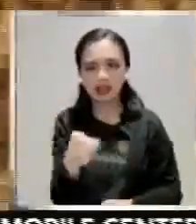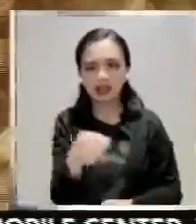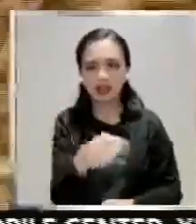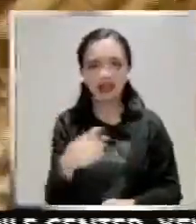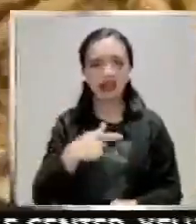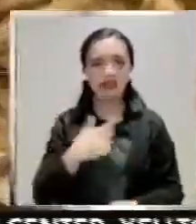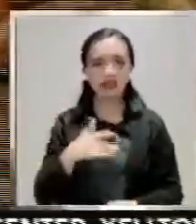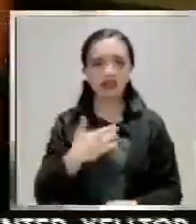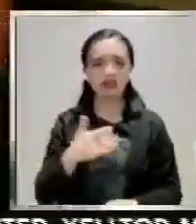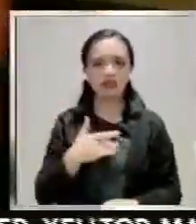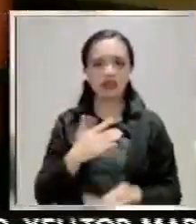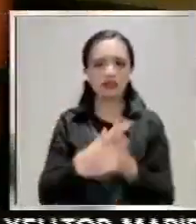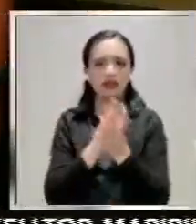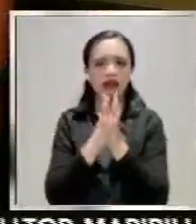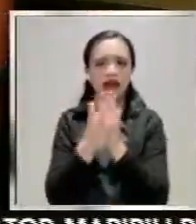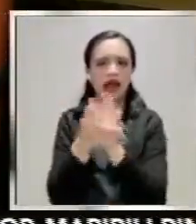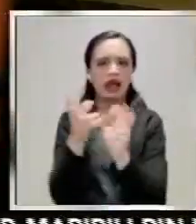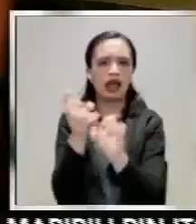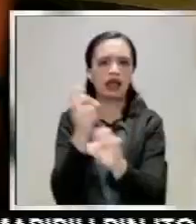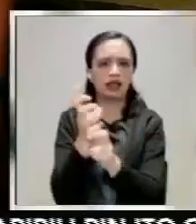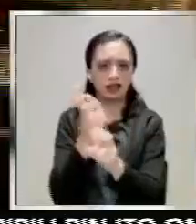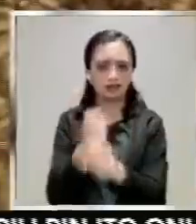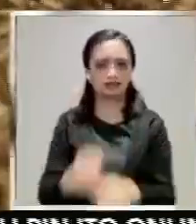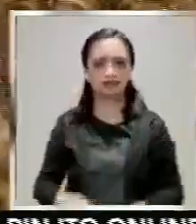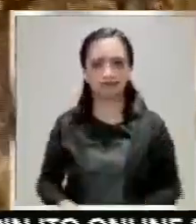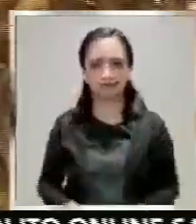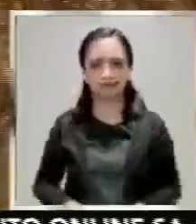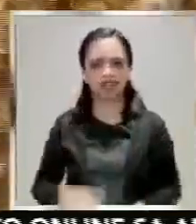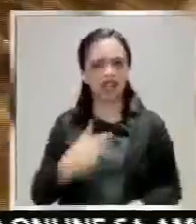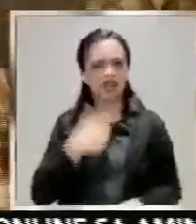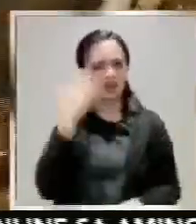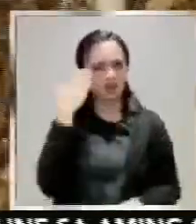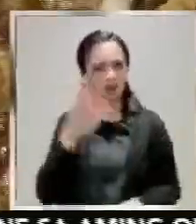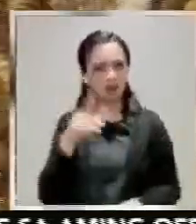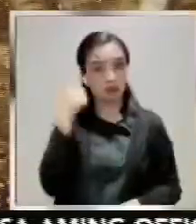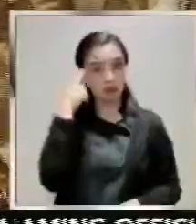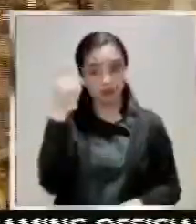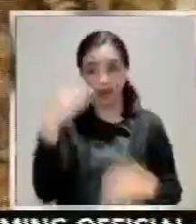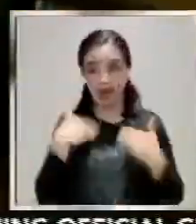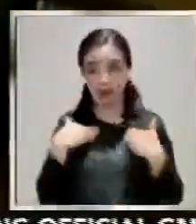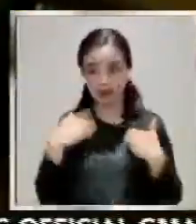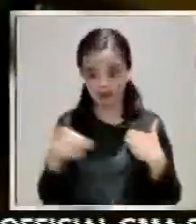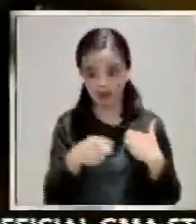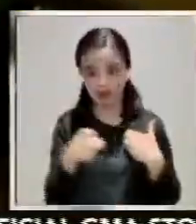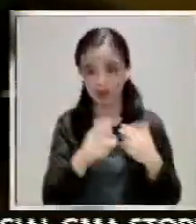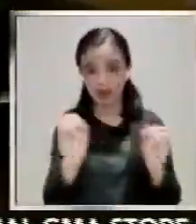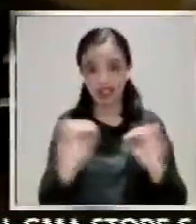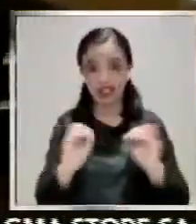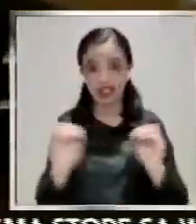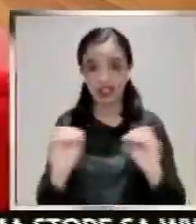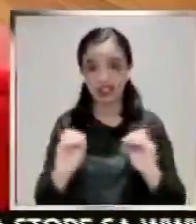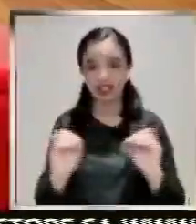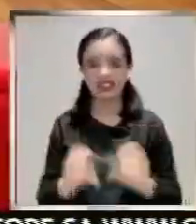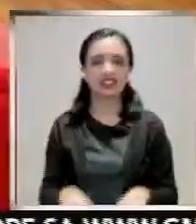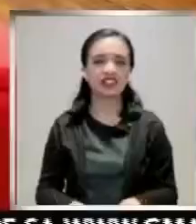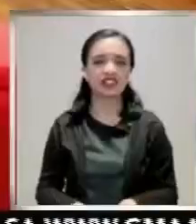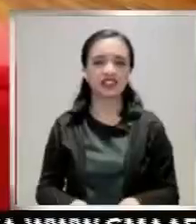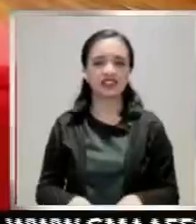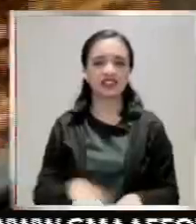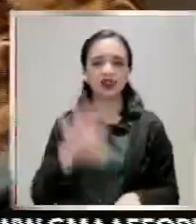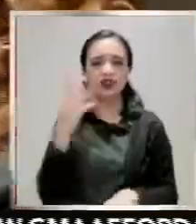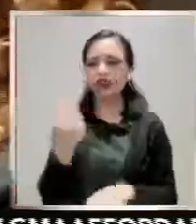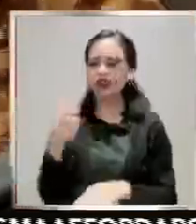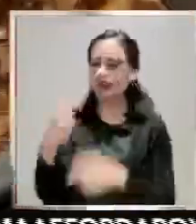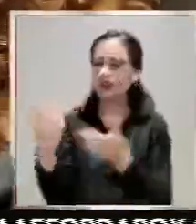siya Ewan ko nai-imagine ko lang ba may Gumagalaw pa Wala na Wala ng gumagalaw Kailan ka nagluluto ng mga